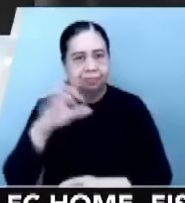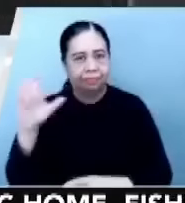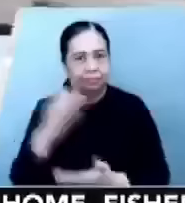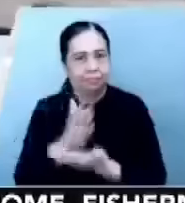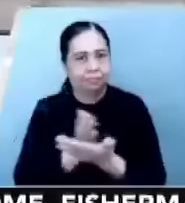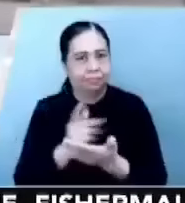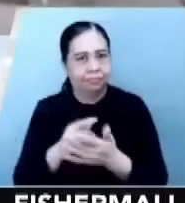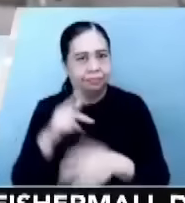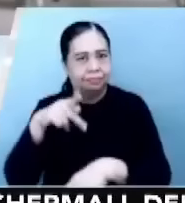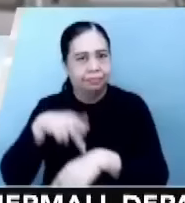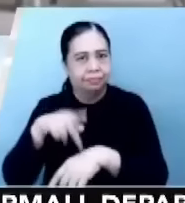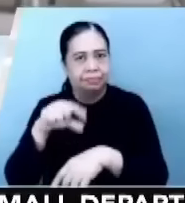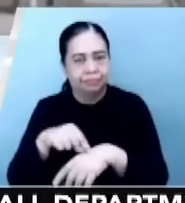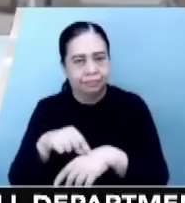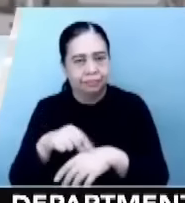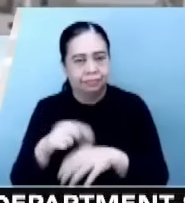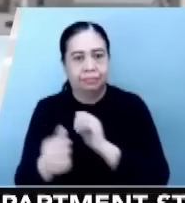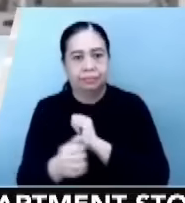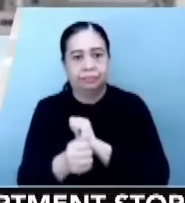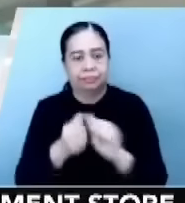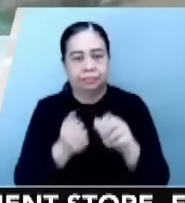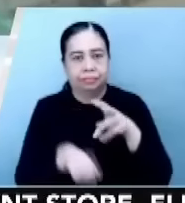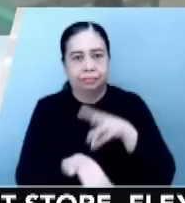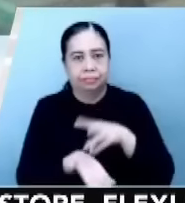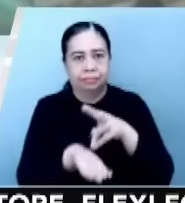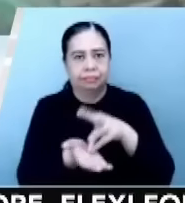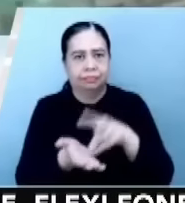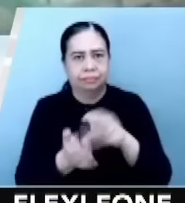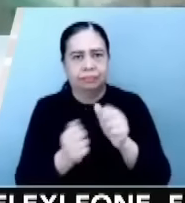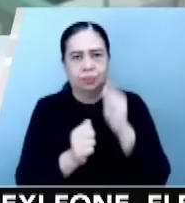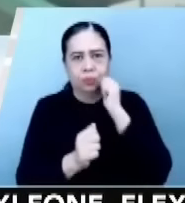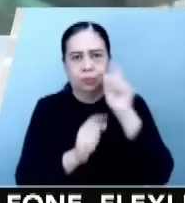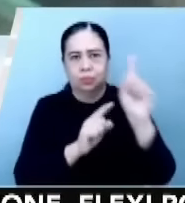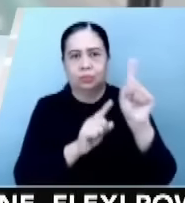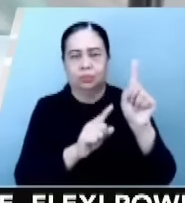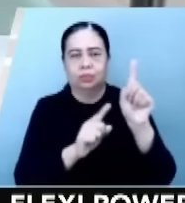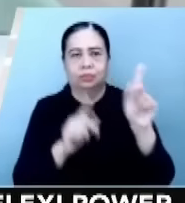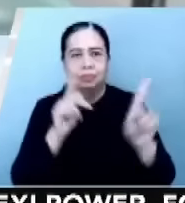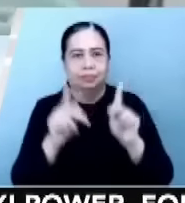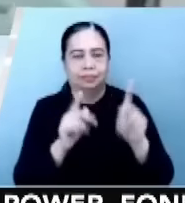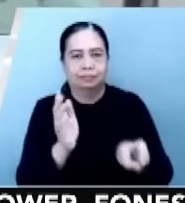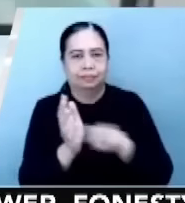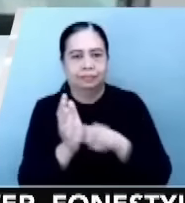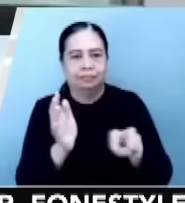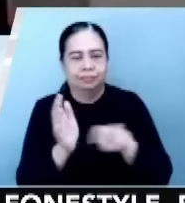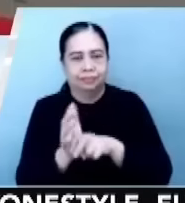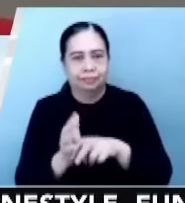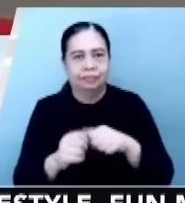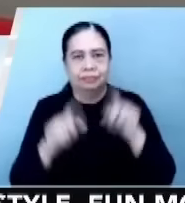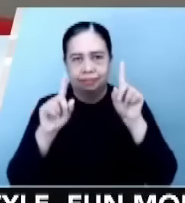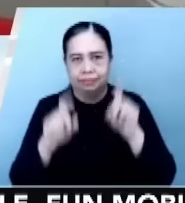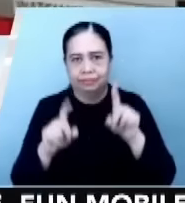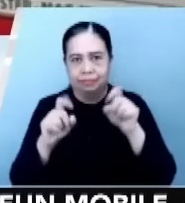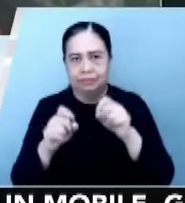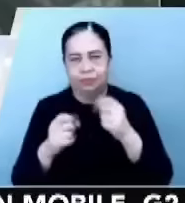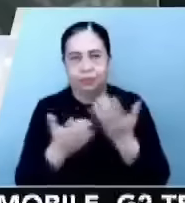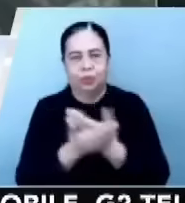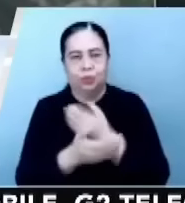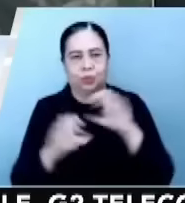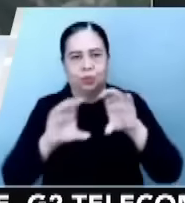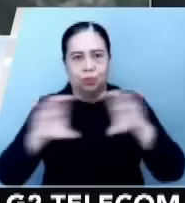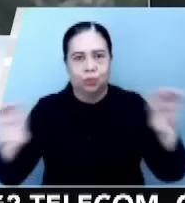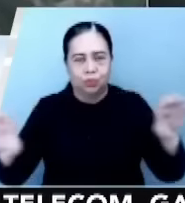Paranaque. Dadaanan nito ang mga lugar na karaniwang puntahan ng maraming pasahero. Nag-test run na ng mga bagong tren dito.